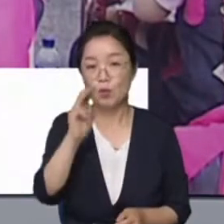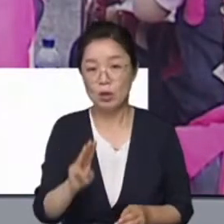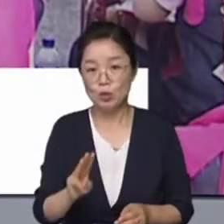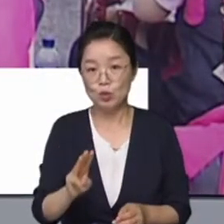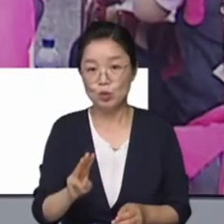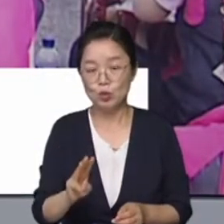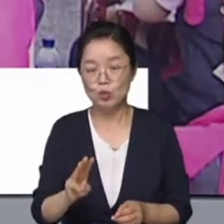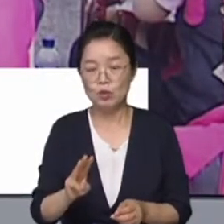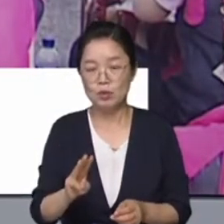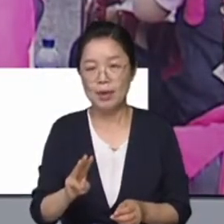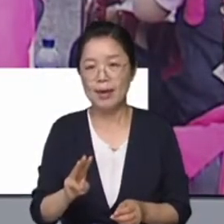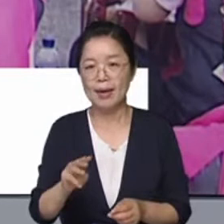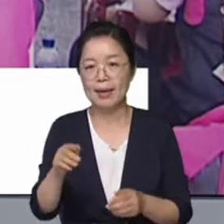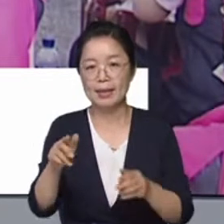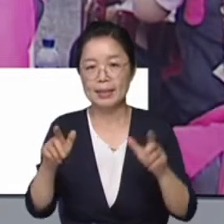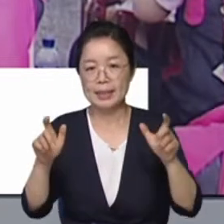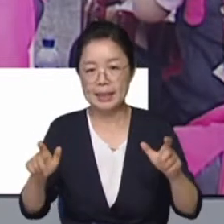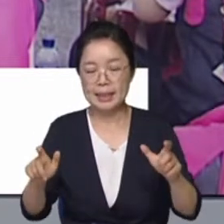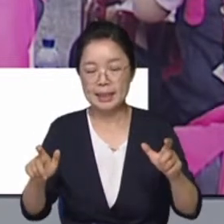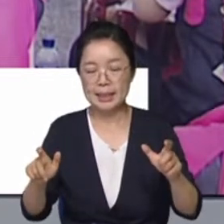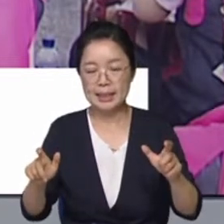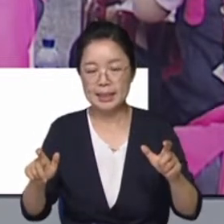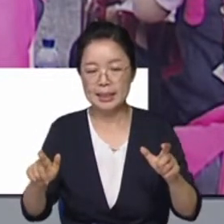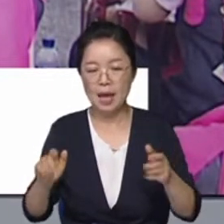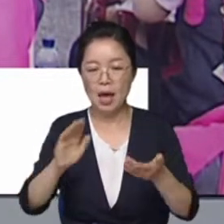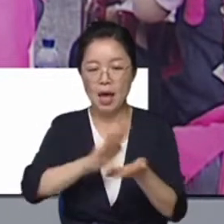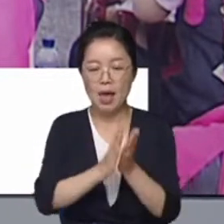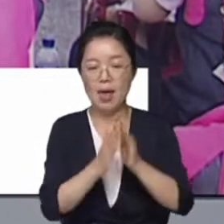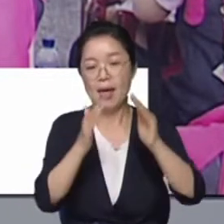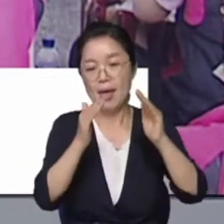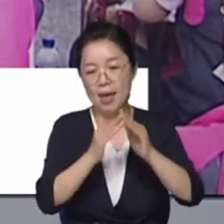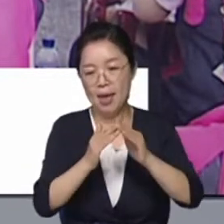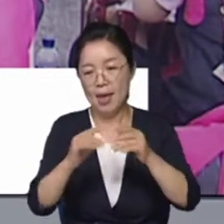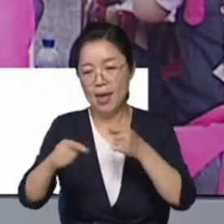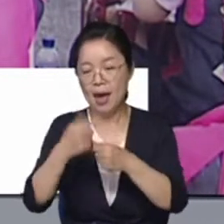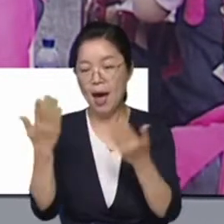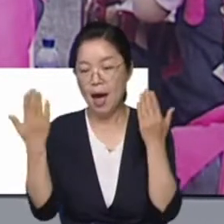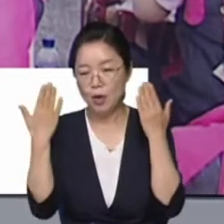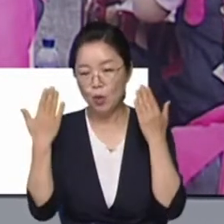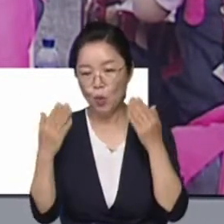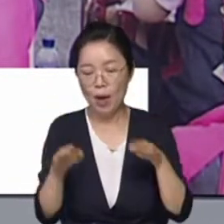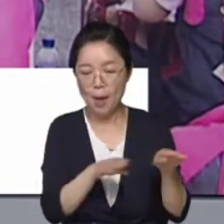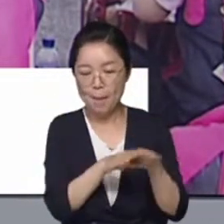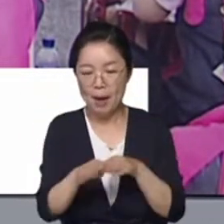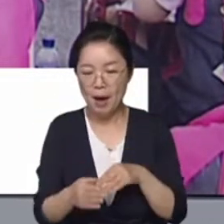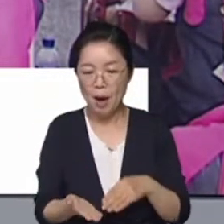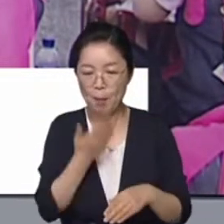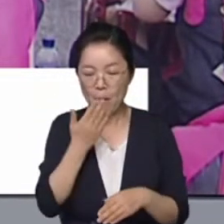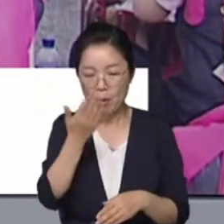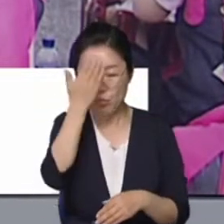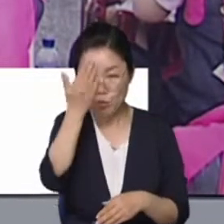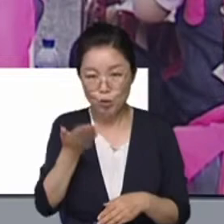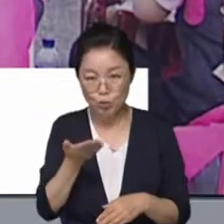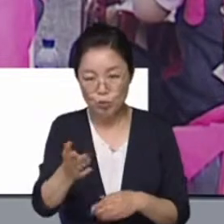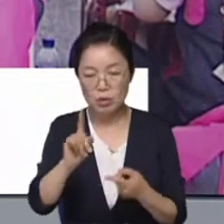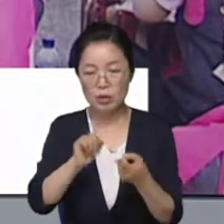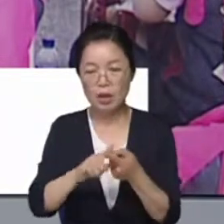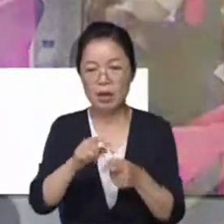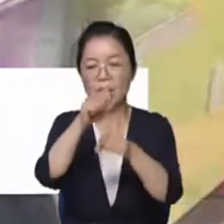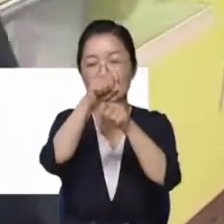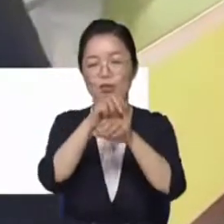광주광역시 교육청이 모든 초등학교와 공립유치원을 대상으로 실시하려던 방학 중 무상급식이 결국